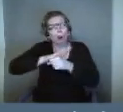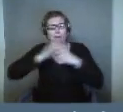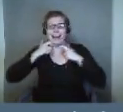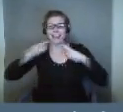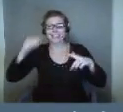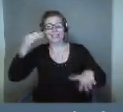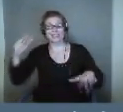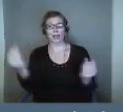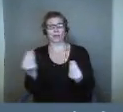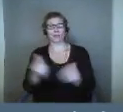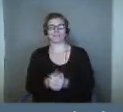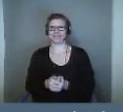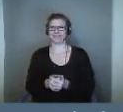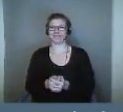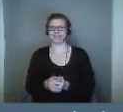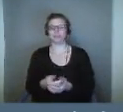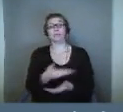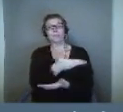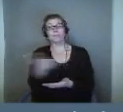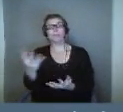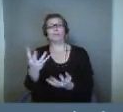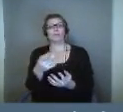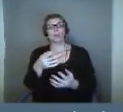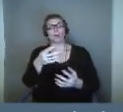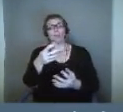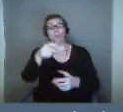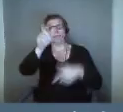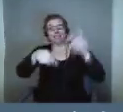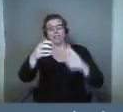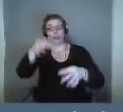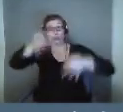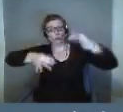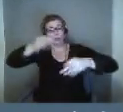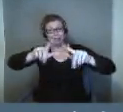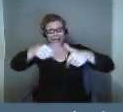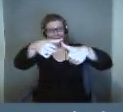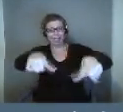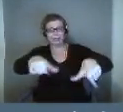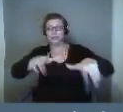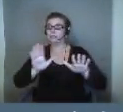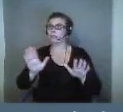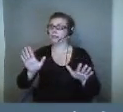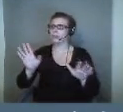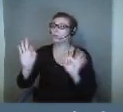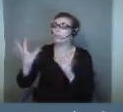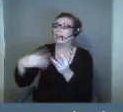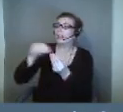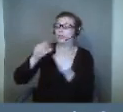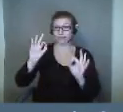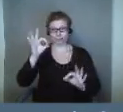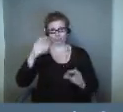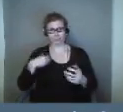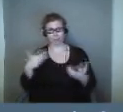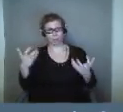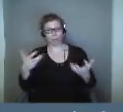contre. Le jury reste avec nous. On va passer au trophée. On me demande juste un tout petit mot. Oui, bonsoir. Je voulais juste dire que j'étais ravie d'être